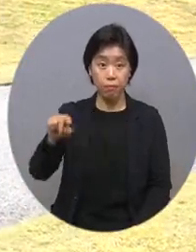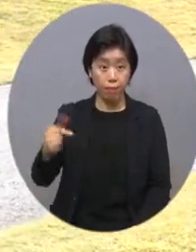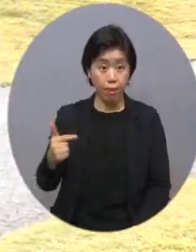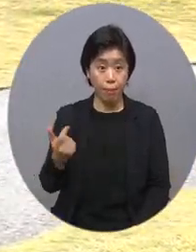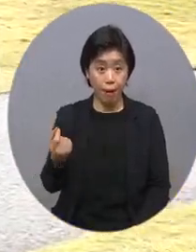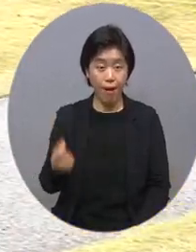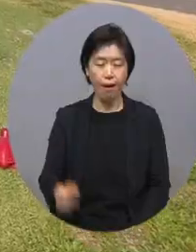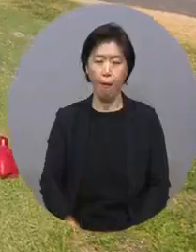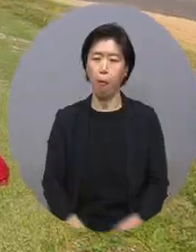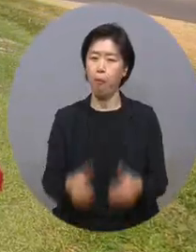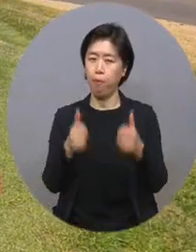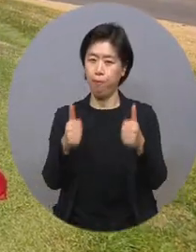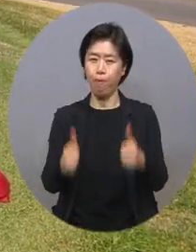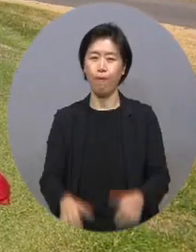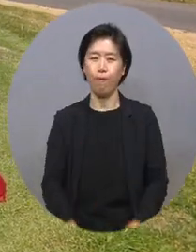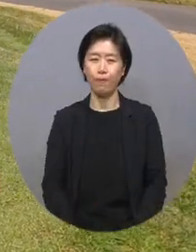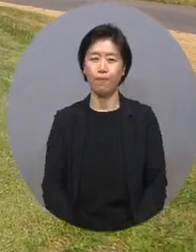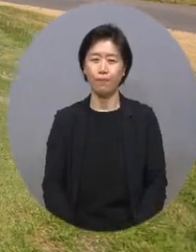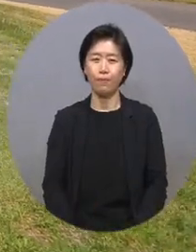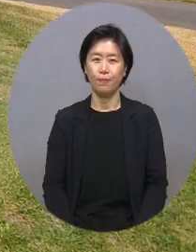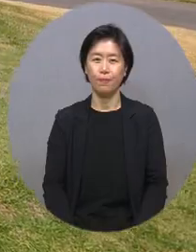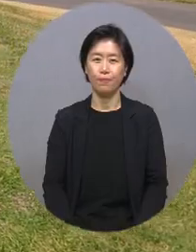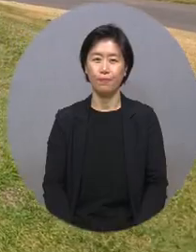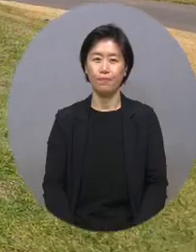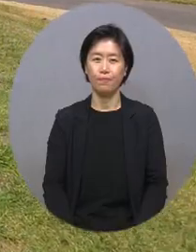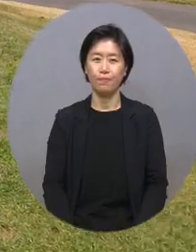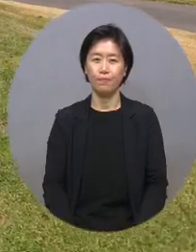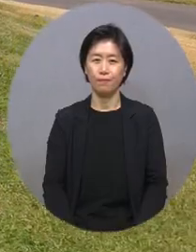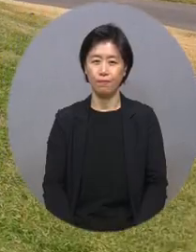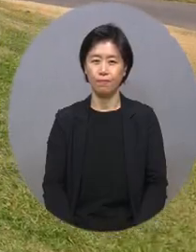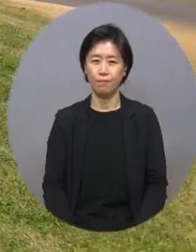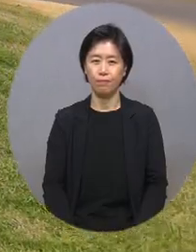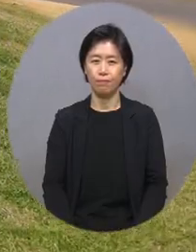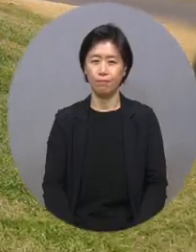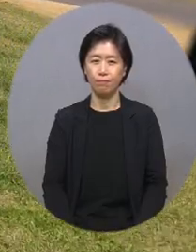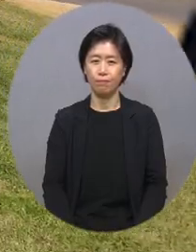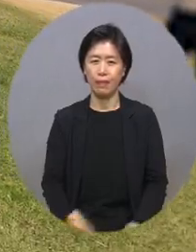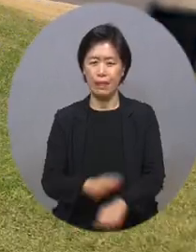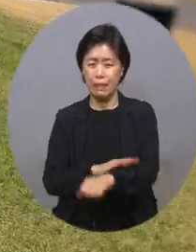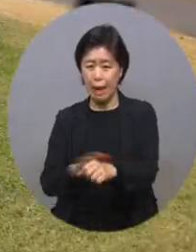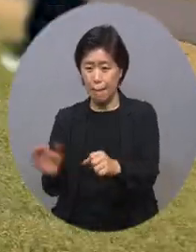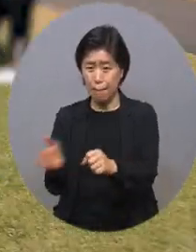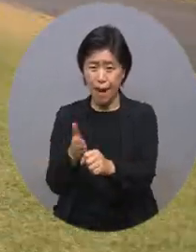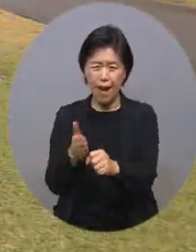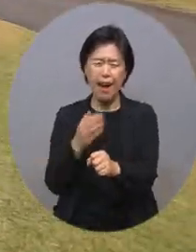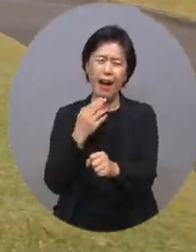벙전 나이스 샷 잘 안 맞았지만 벙전 그래도 죽지 않았으니까